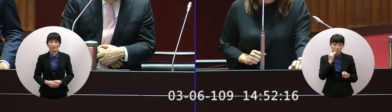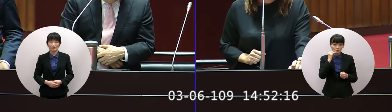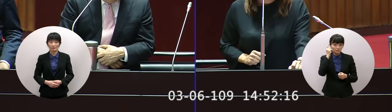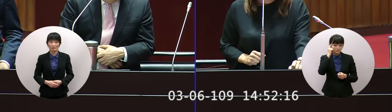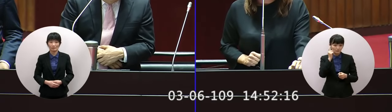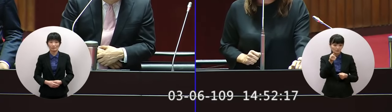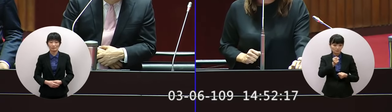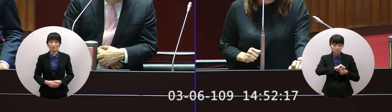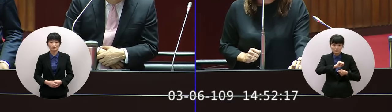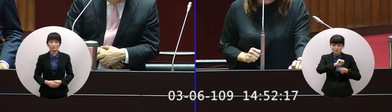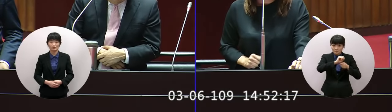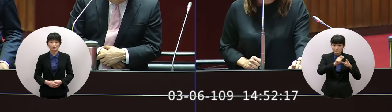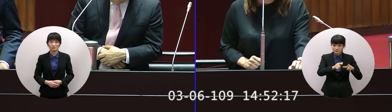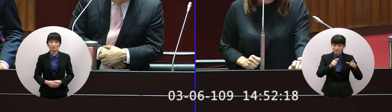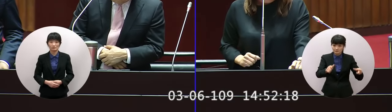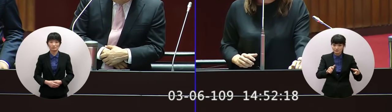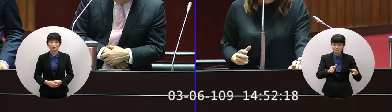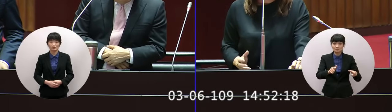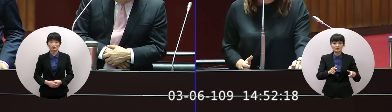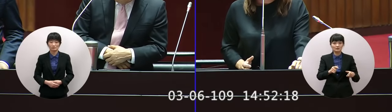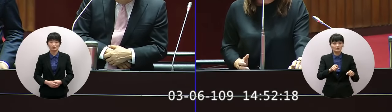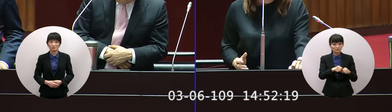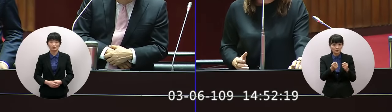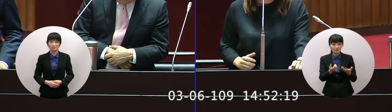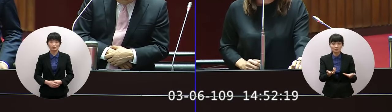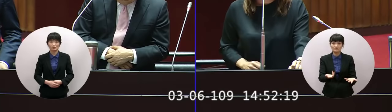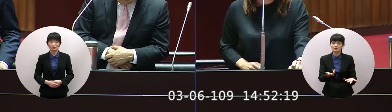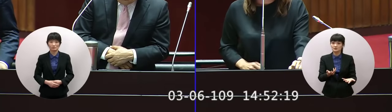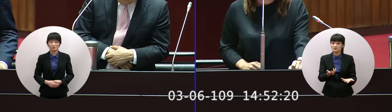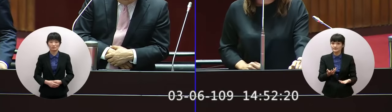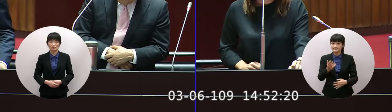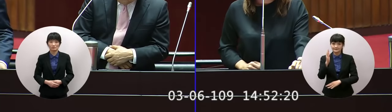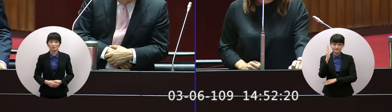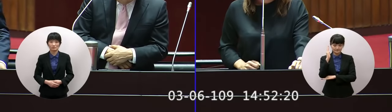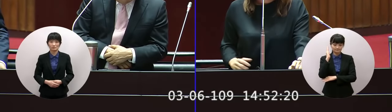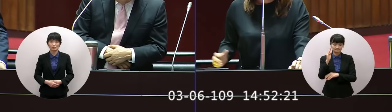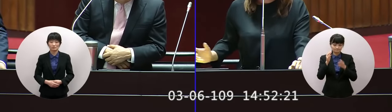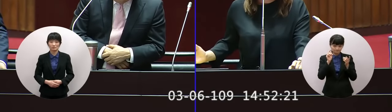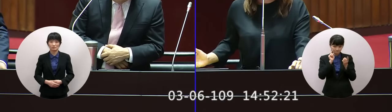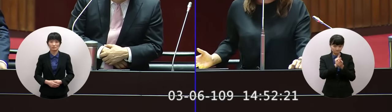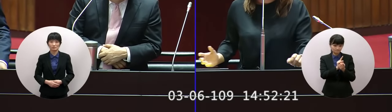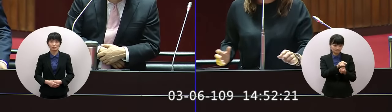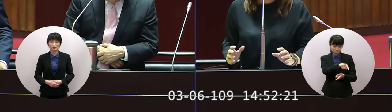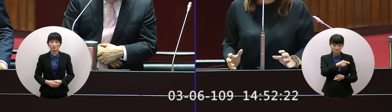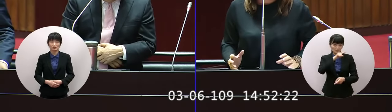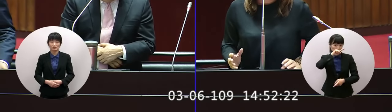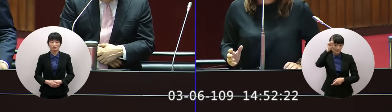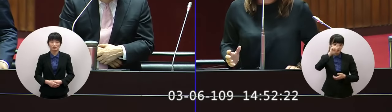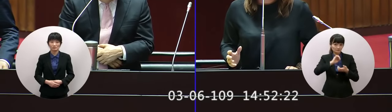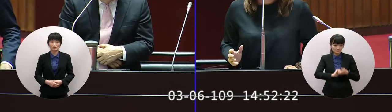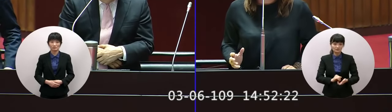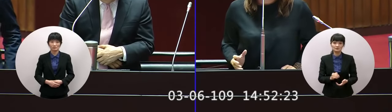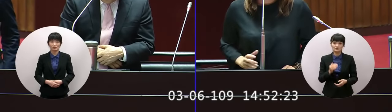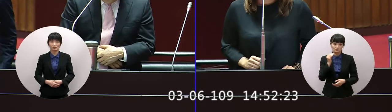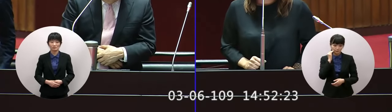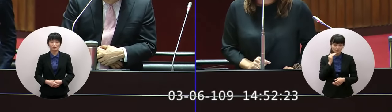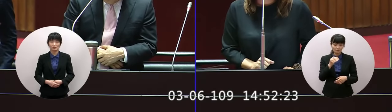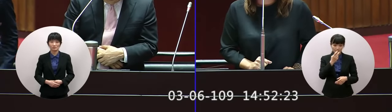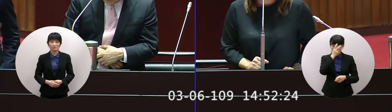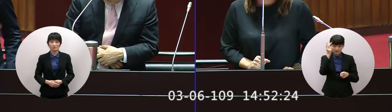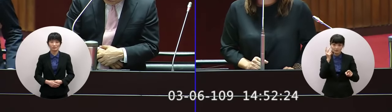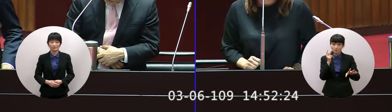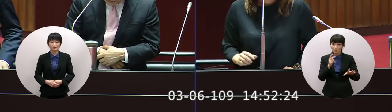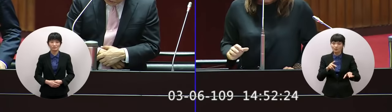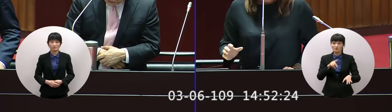告了以后就是输，输了以后就是拆，有些拆了以后他就无处可走。像我们现在，我们每年都接到很多很多